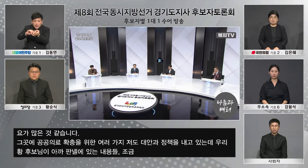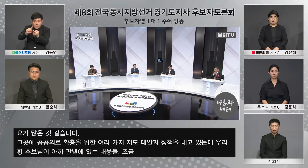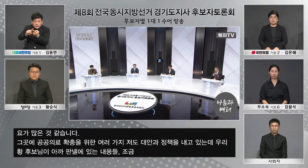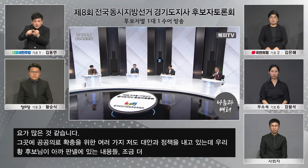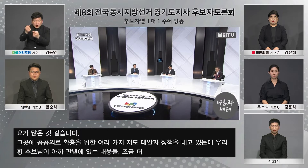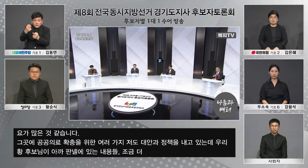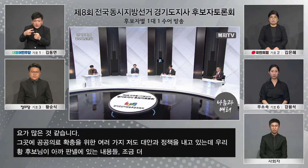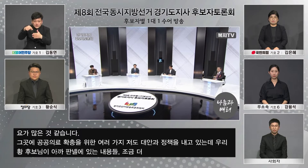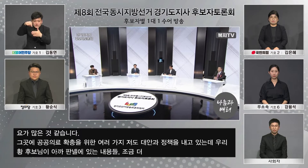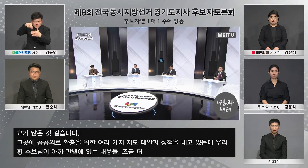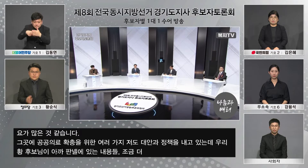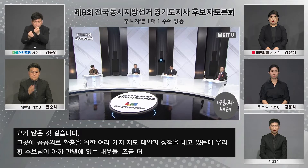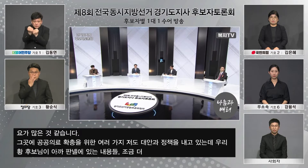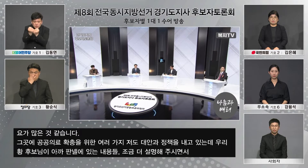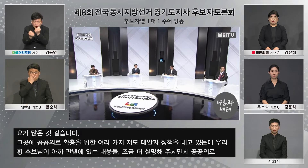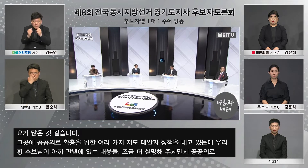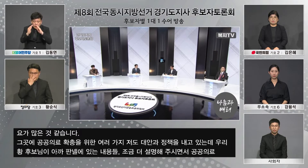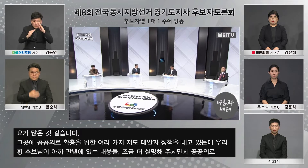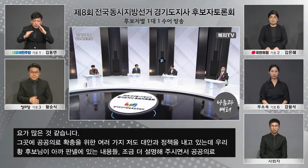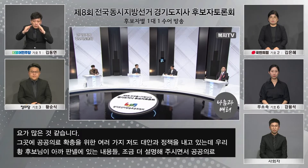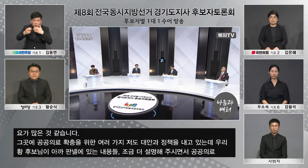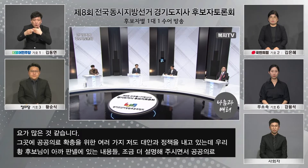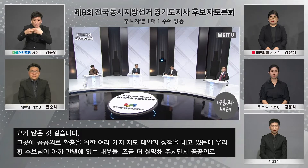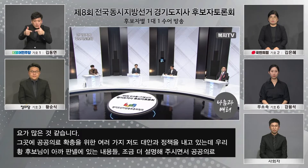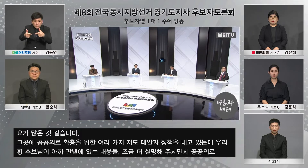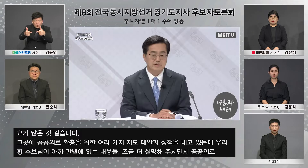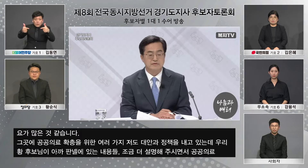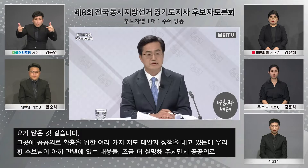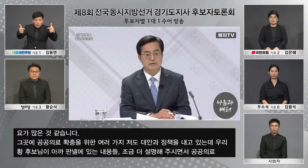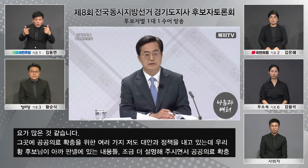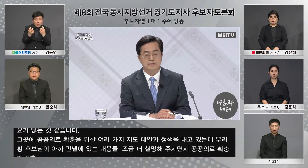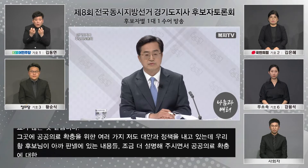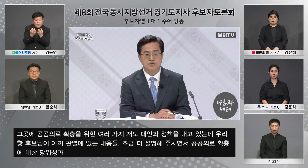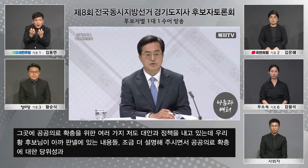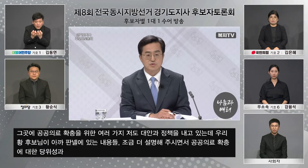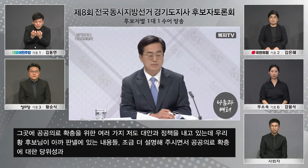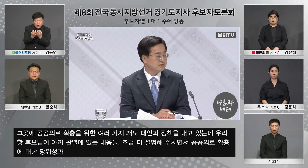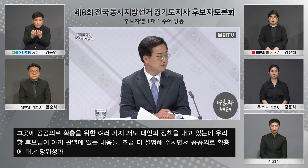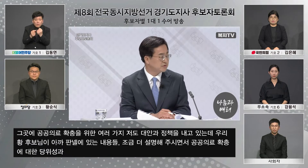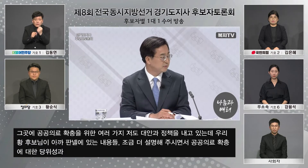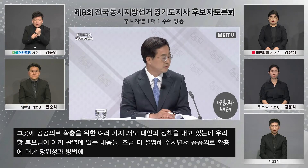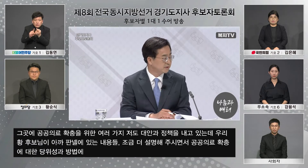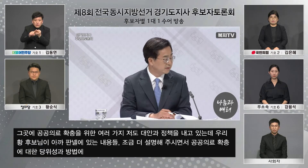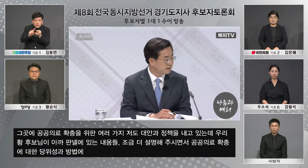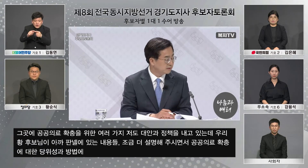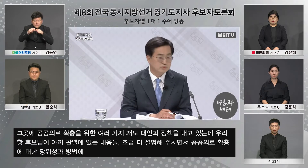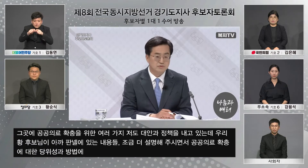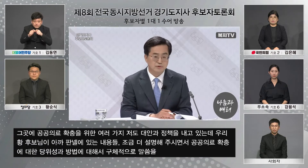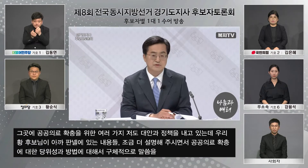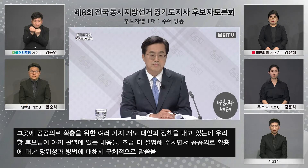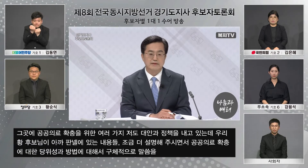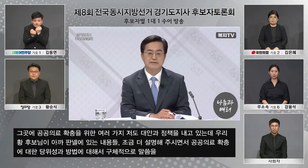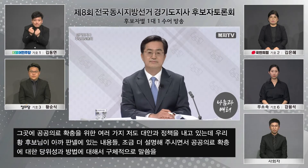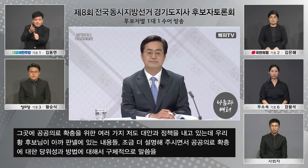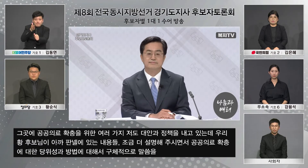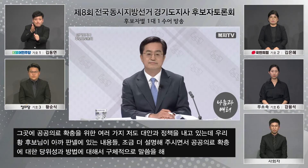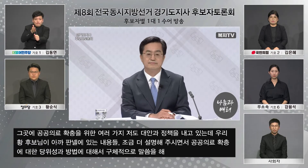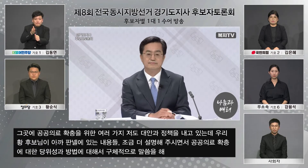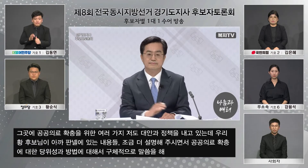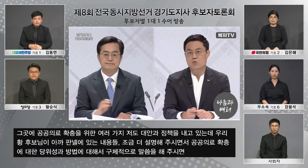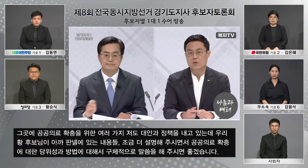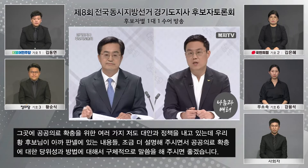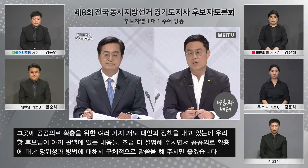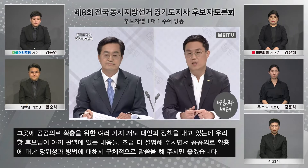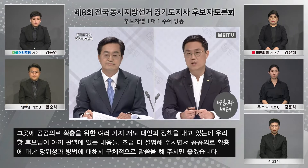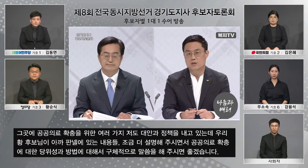이 공공의료 확충에 대한 당위성과 방법에 대해서 구체적으로 좀 말씀해 주시면 좋겠습니다. 예,